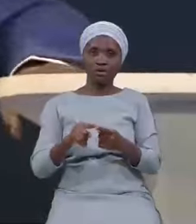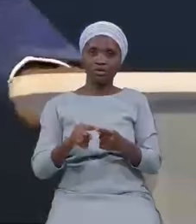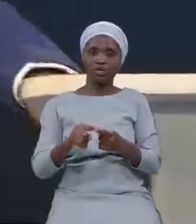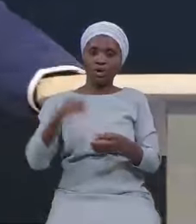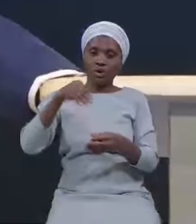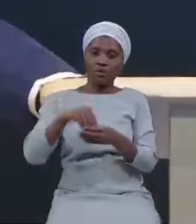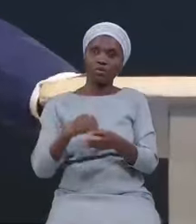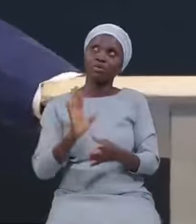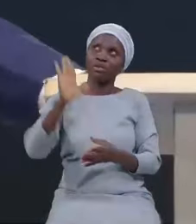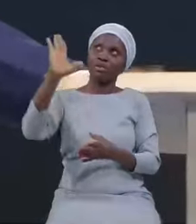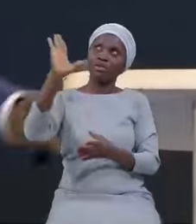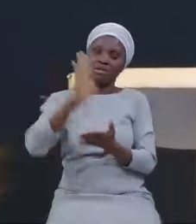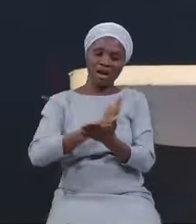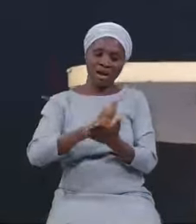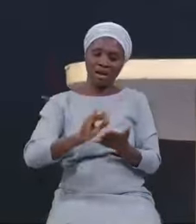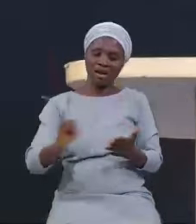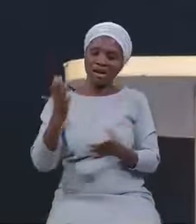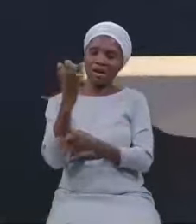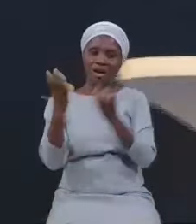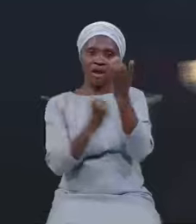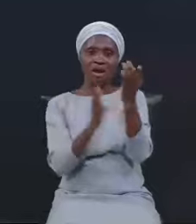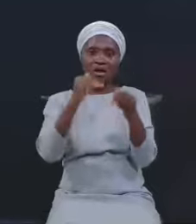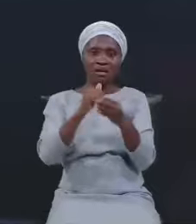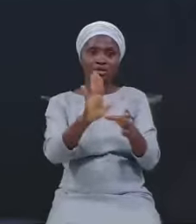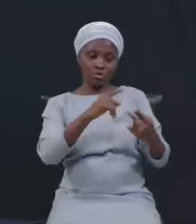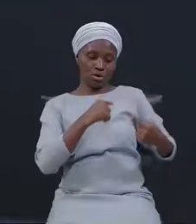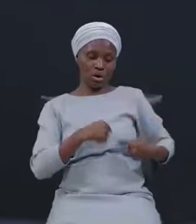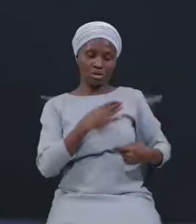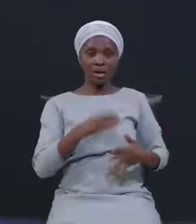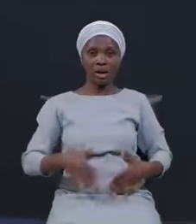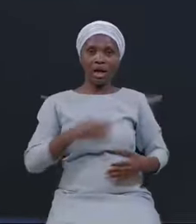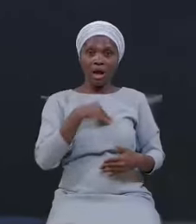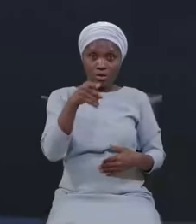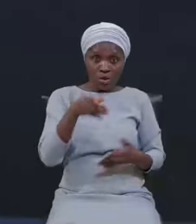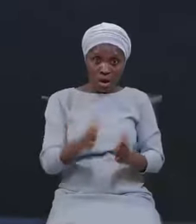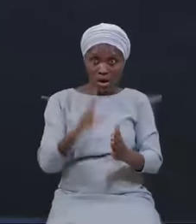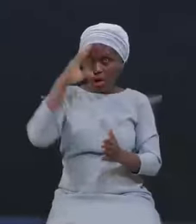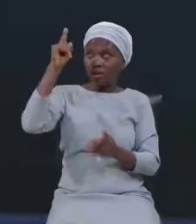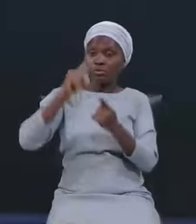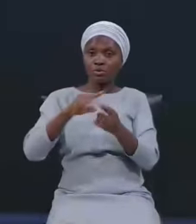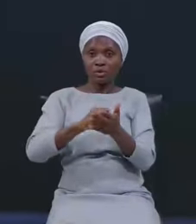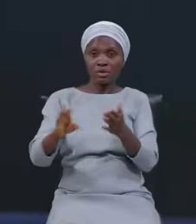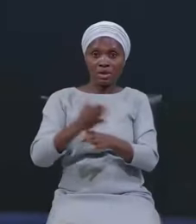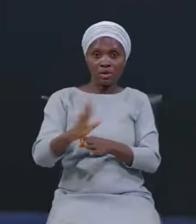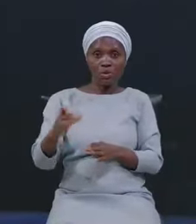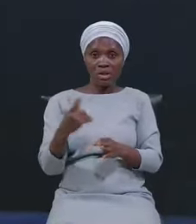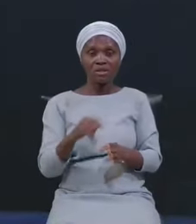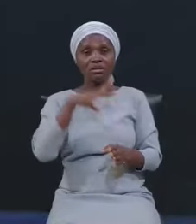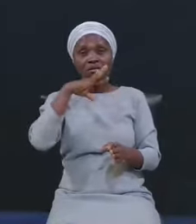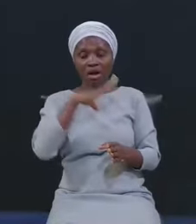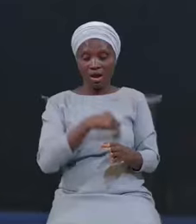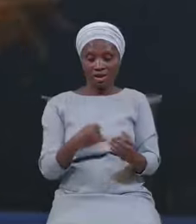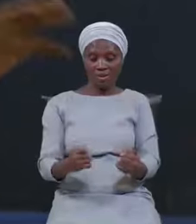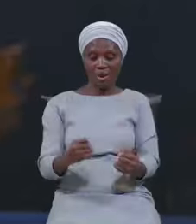votre vie, et vous lui permettez d'ôter le pouvoir, la pollution, la douleur, le châtiment,